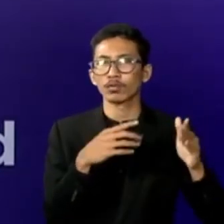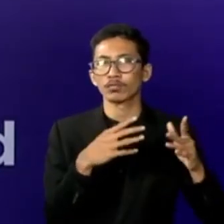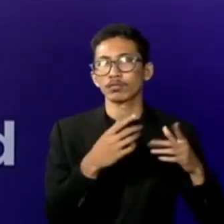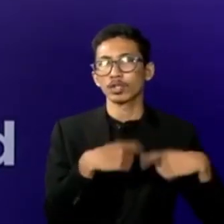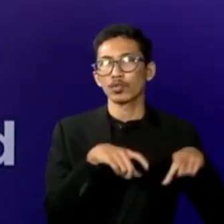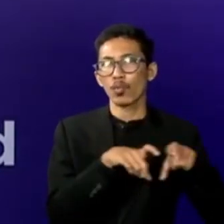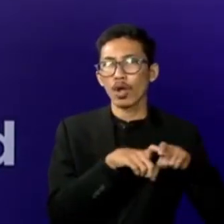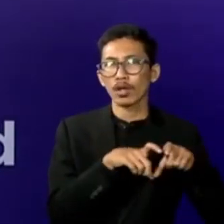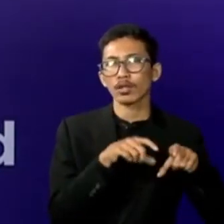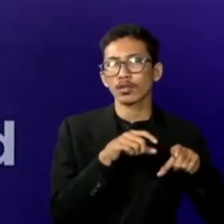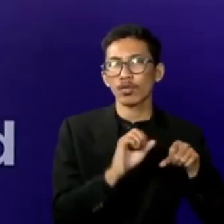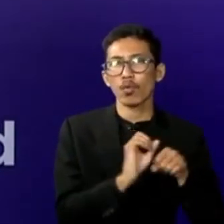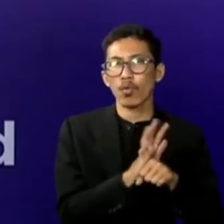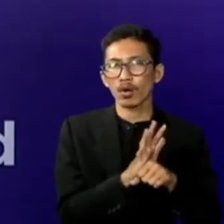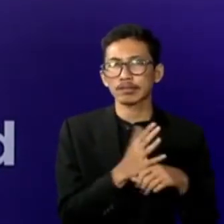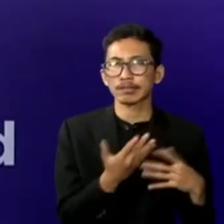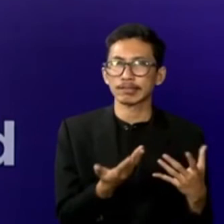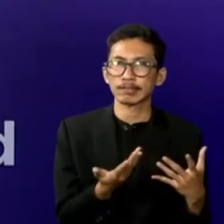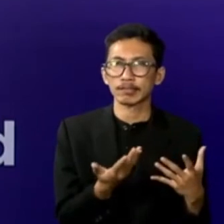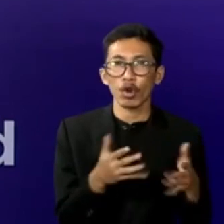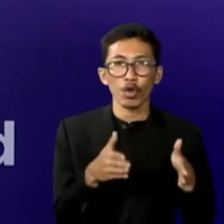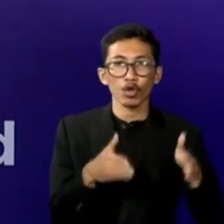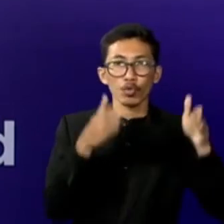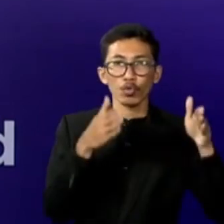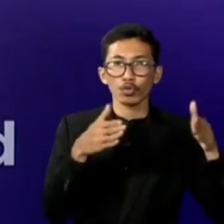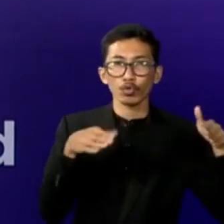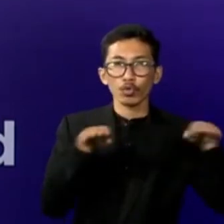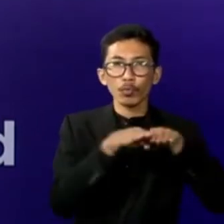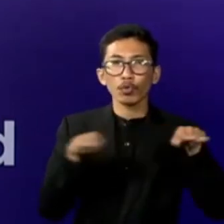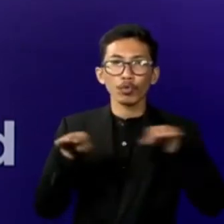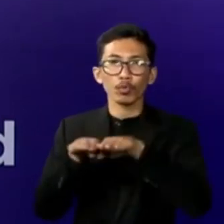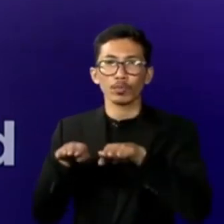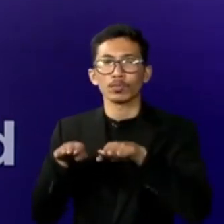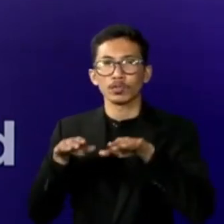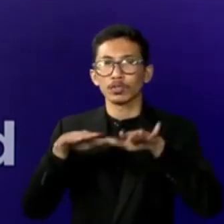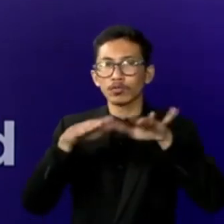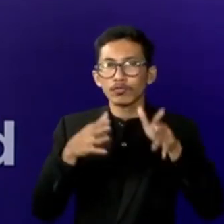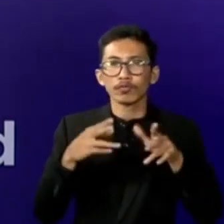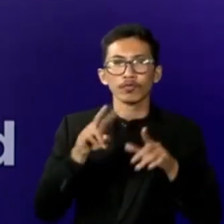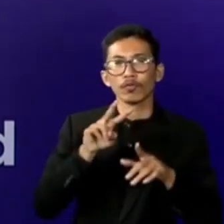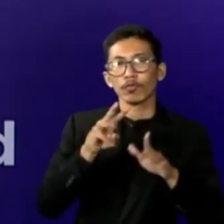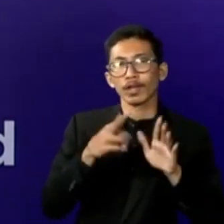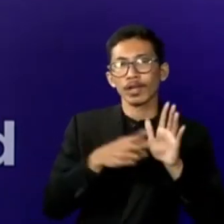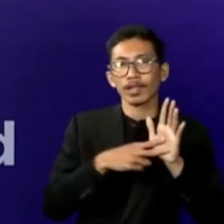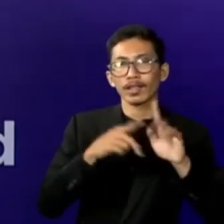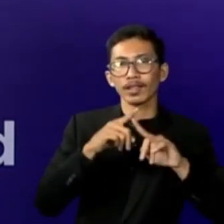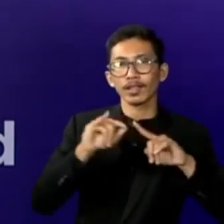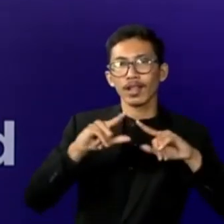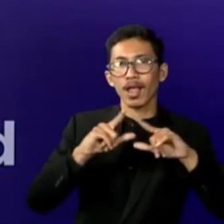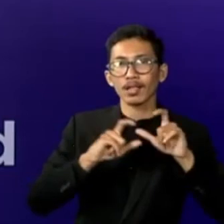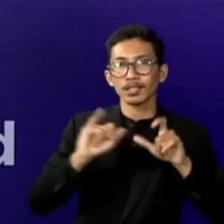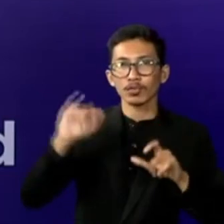kalau gedung itu tertutup Crush kan sekarang gedung di Jakarta Tuh kebanyakan dia tertutup tidak ada ventilasi terbuka seperti